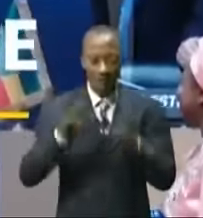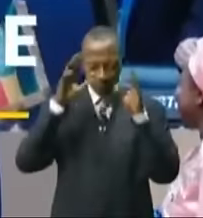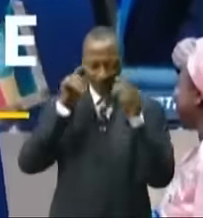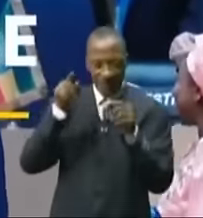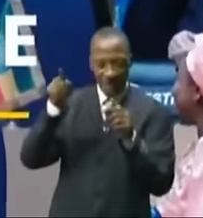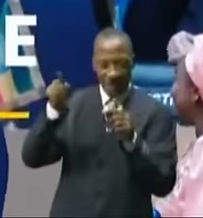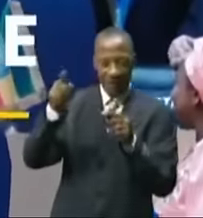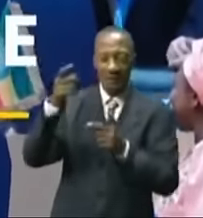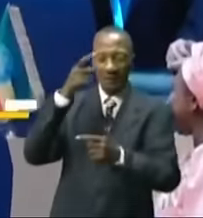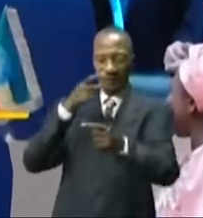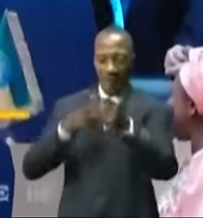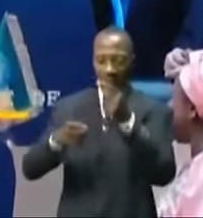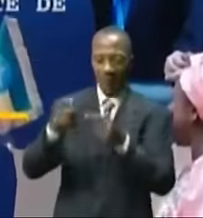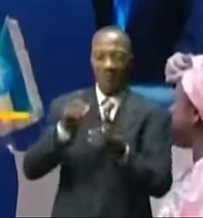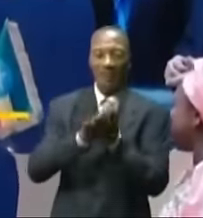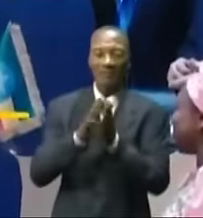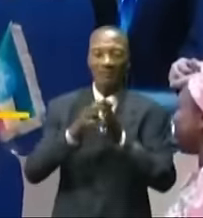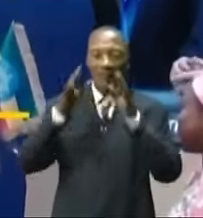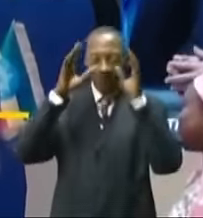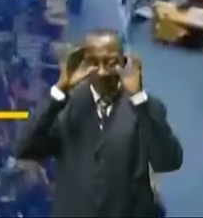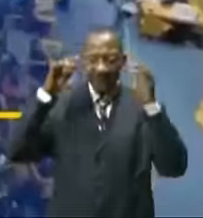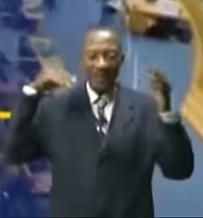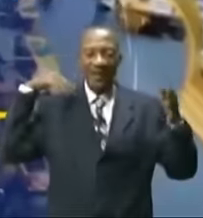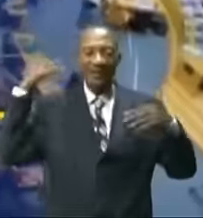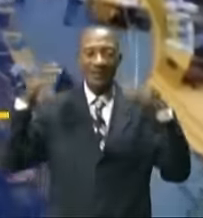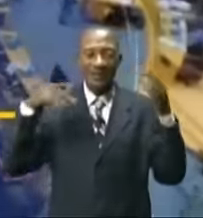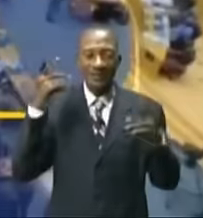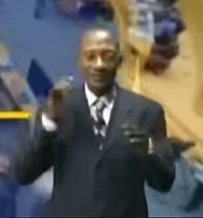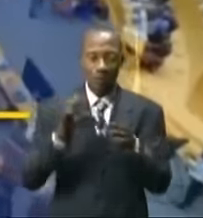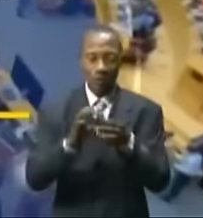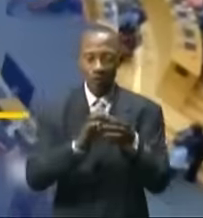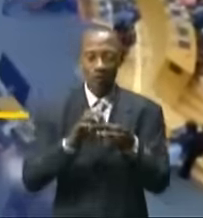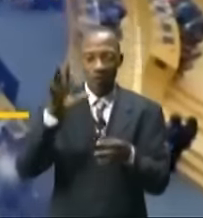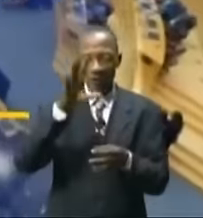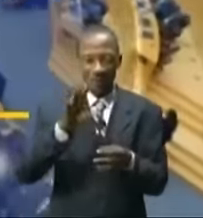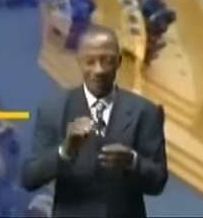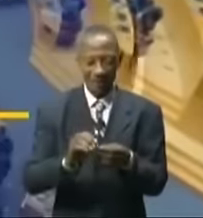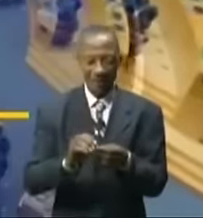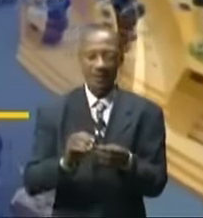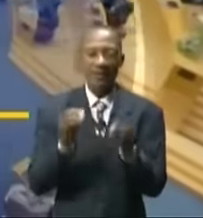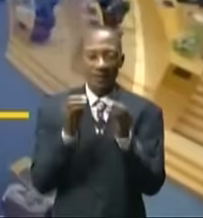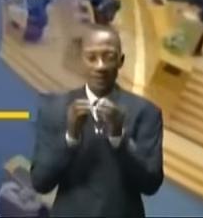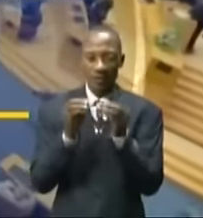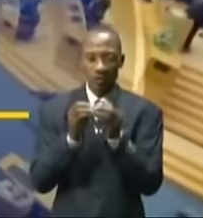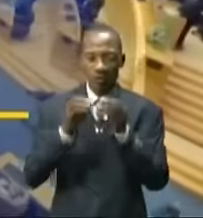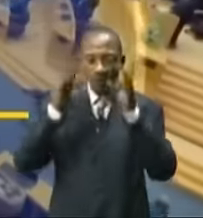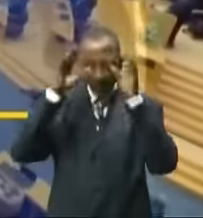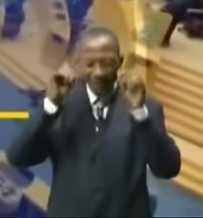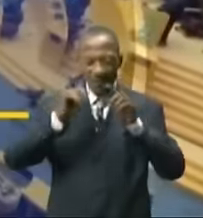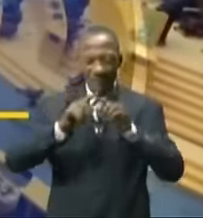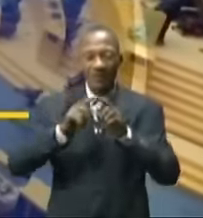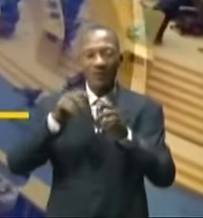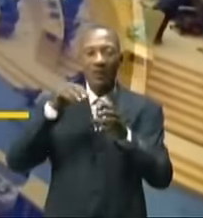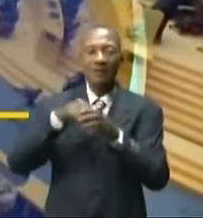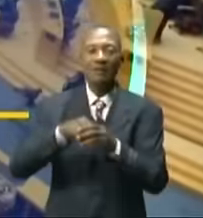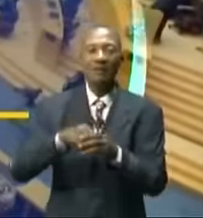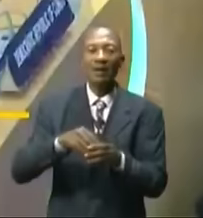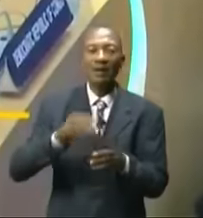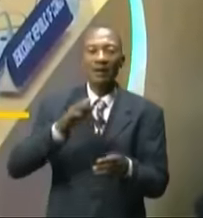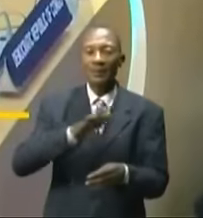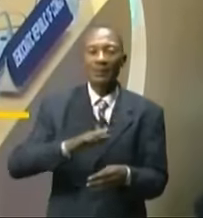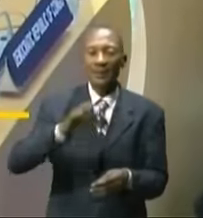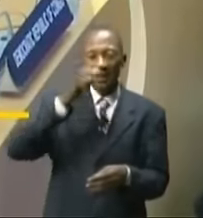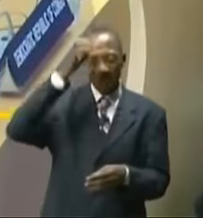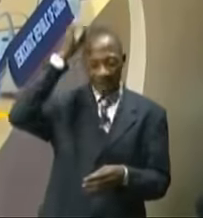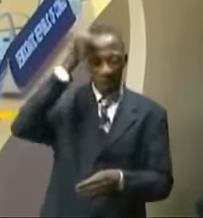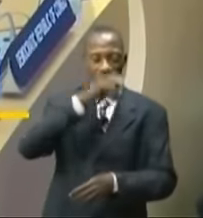aux Comores. C'est l'une des retombées du 37e sommet de chefs d'État et de gouvernement de l'Union africaine qui s'est tenu à Addis Abeba en Éthiopie.